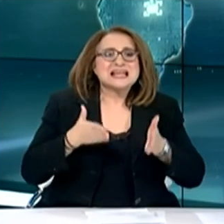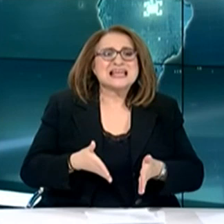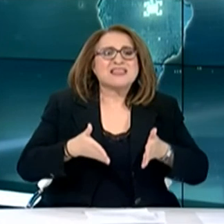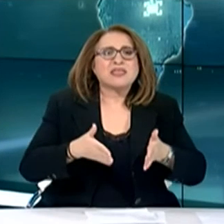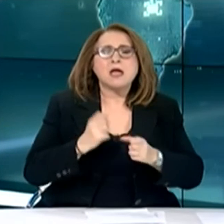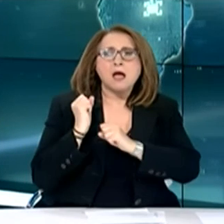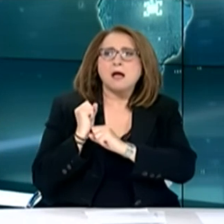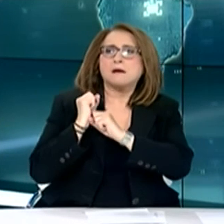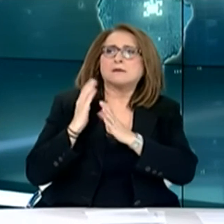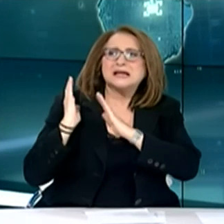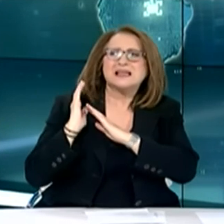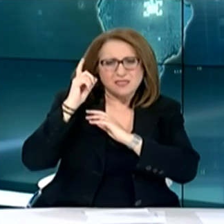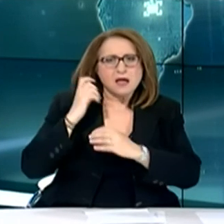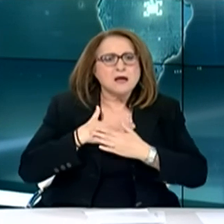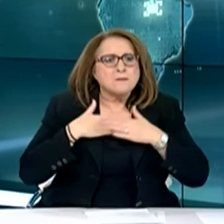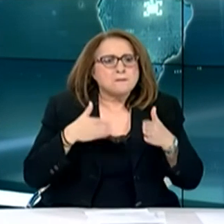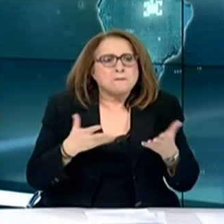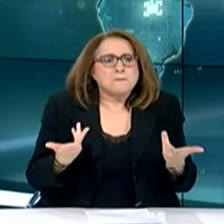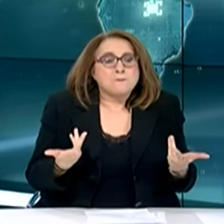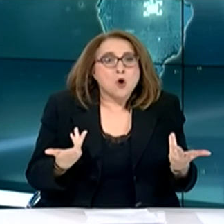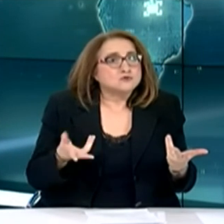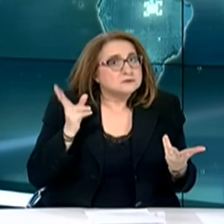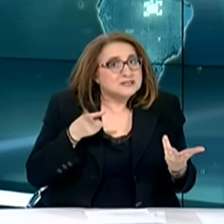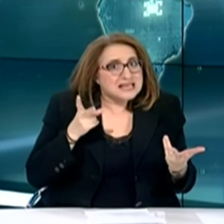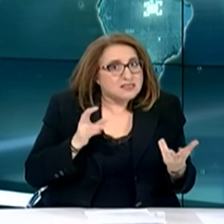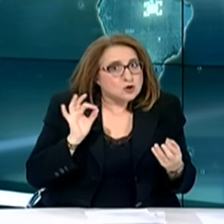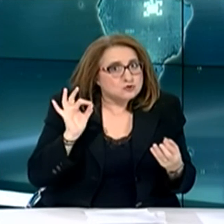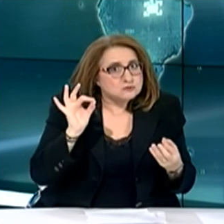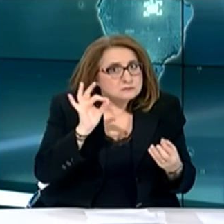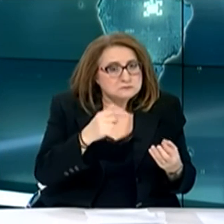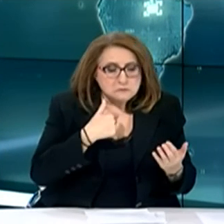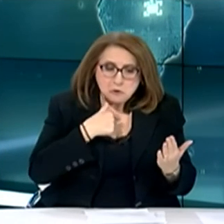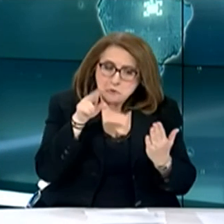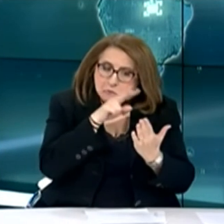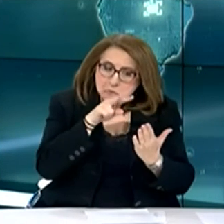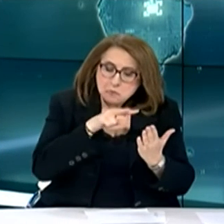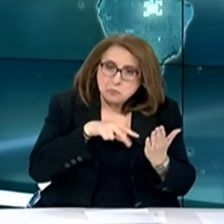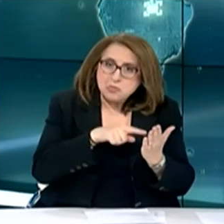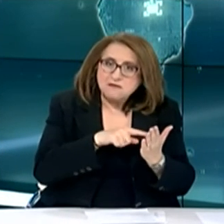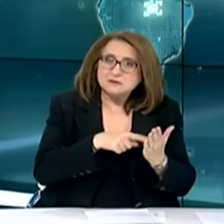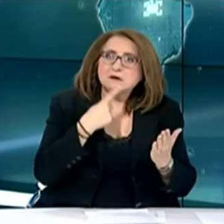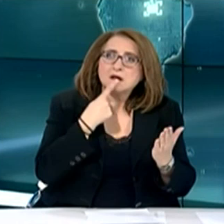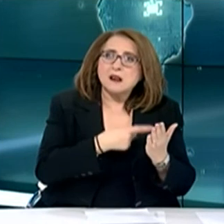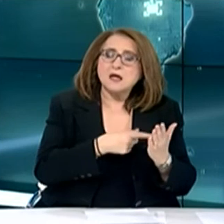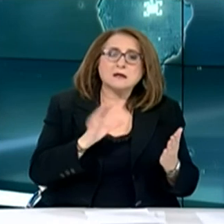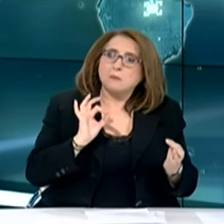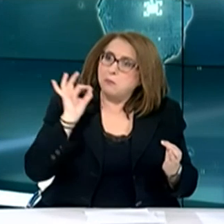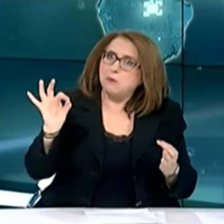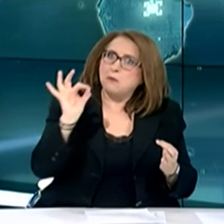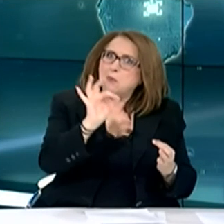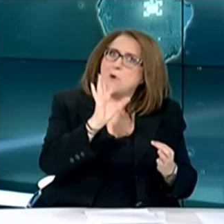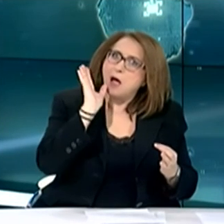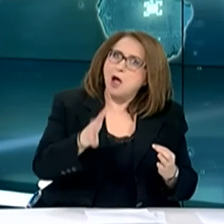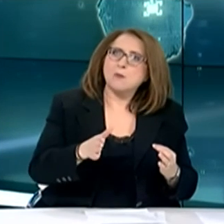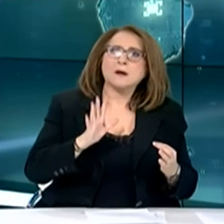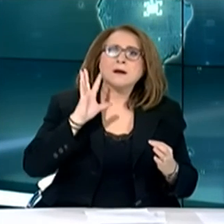τους νεκρούς. Υπάρχει κάποιο κίνδυνος, όπως ακούγεται και διαβάζω, όσον αφορά τη μετάδοση του ιού και